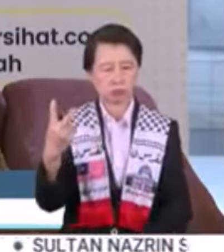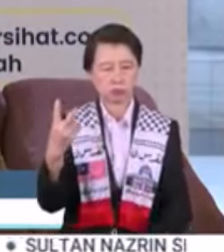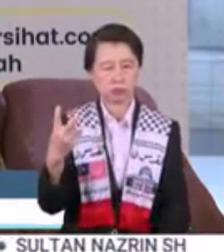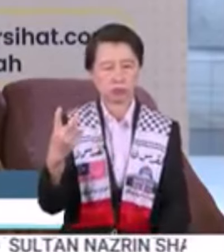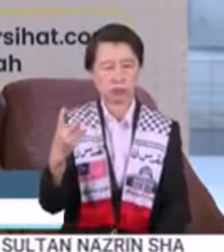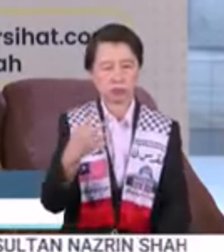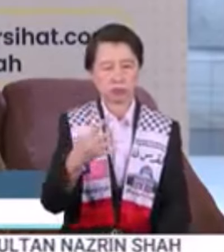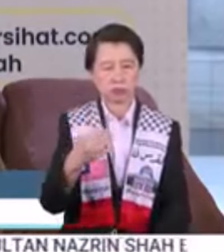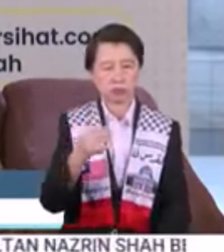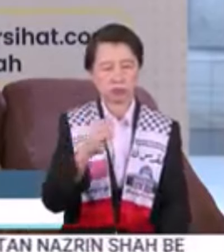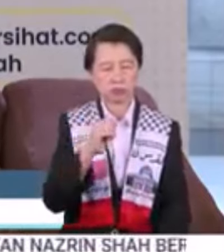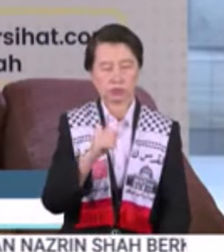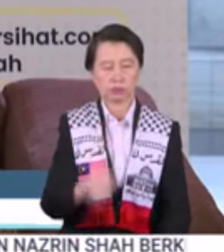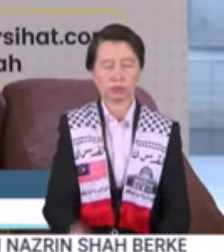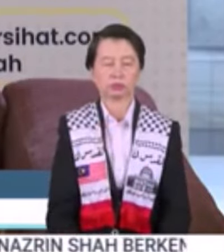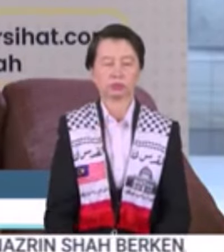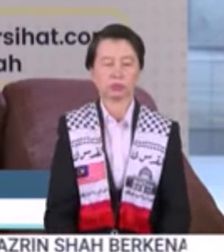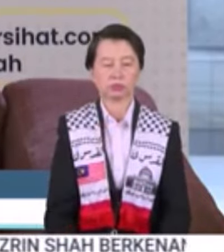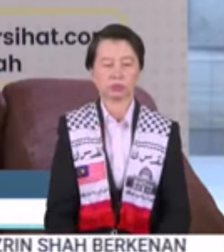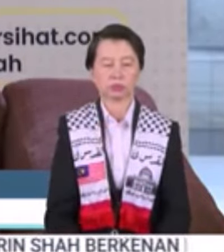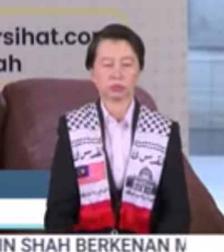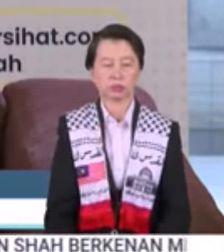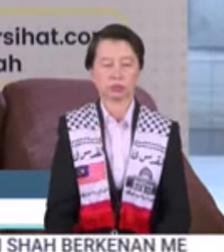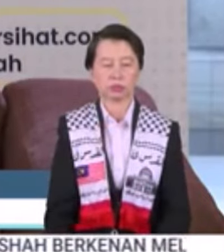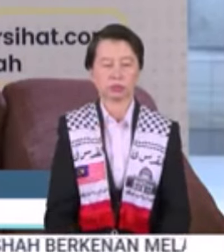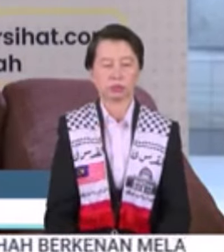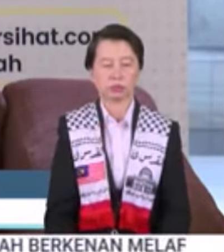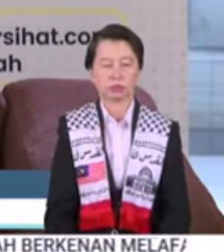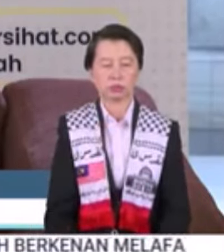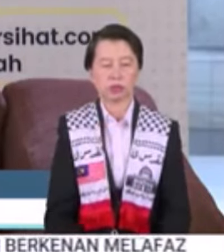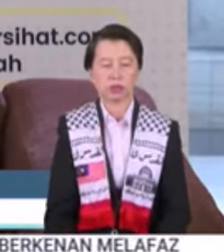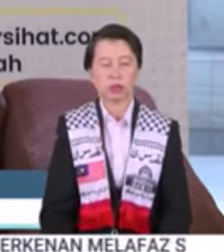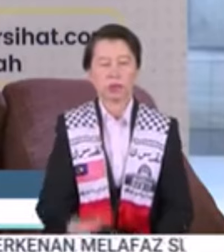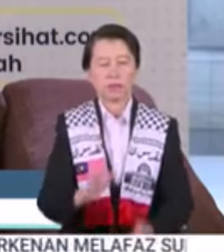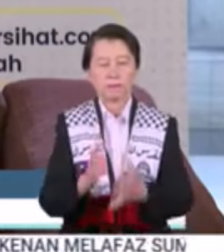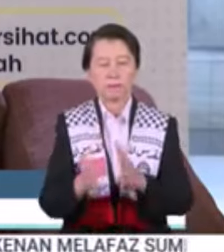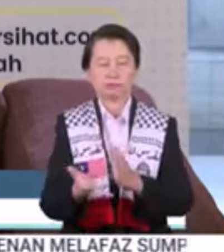penerima ataupun pendaftar yang baru. Jadi untuk ahli-ahli